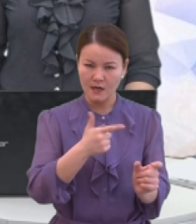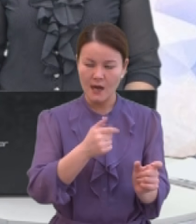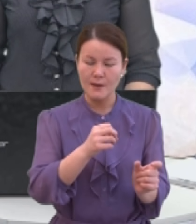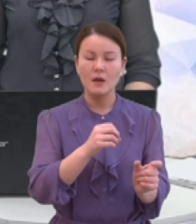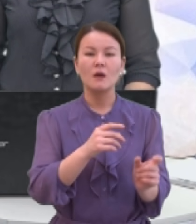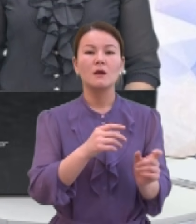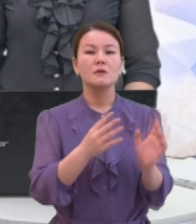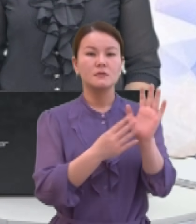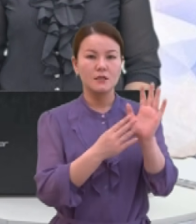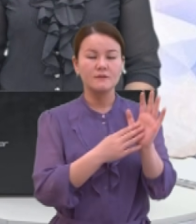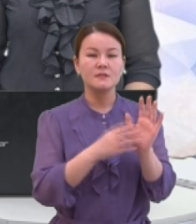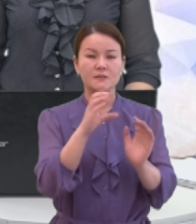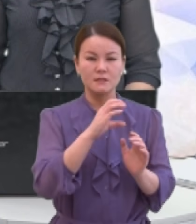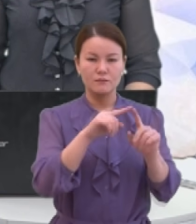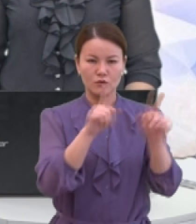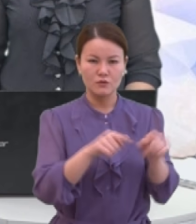кружками